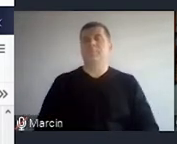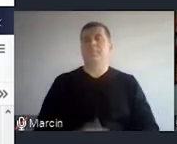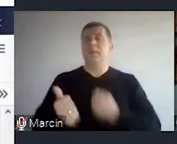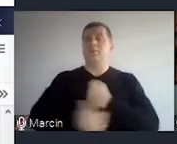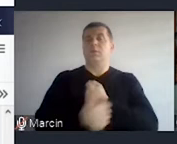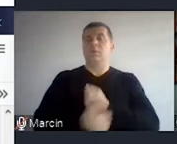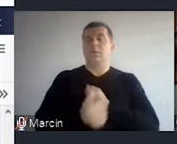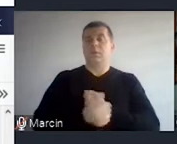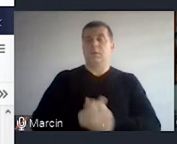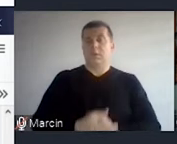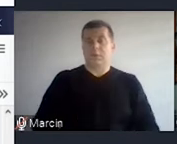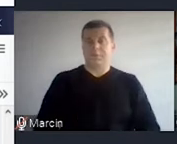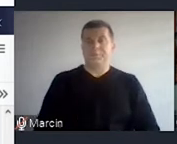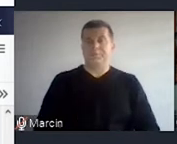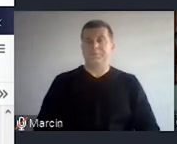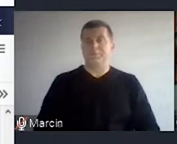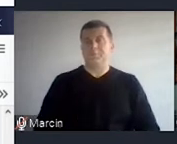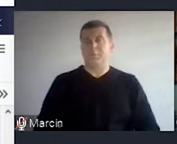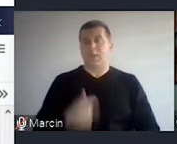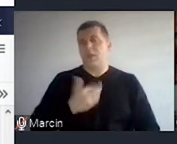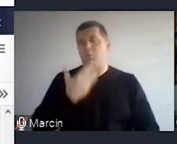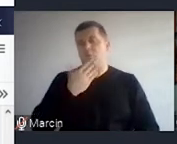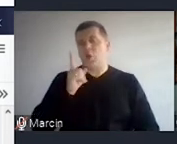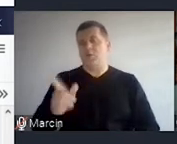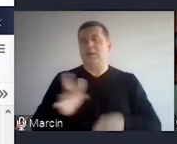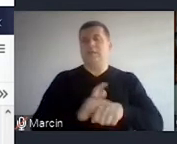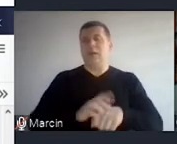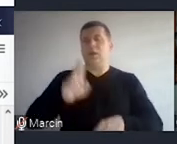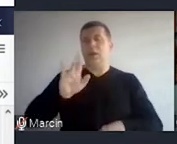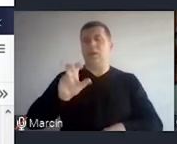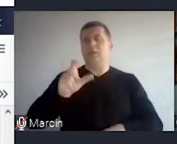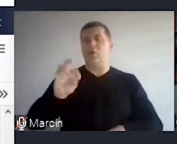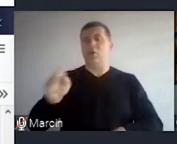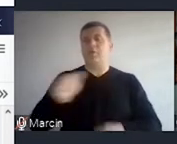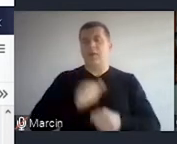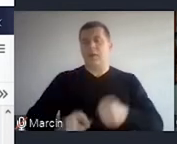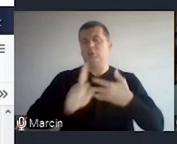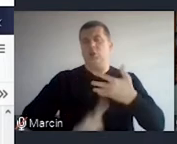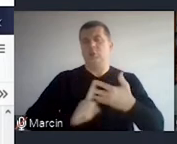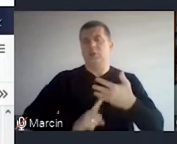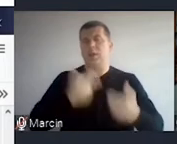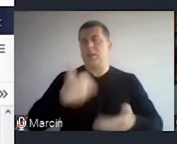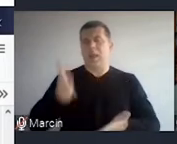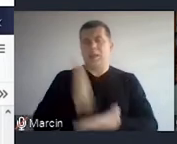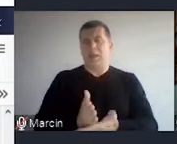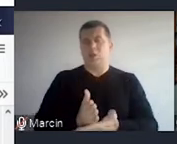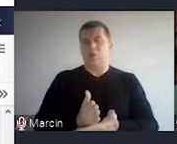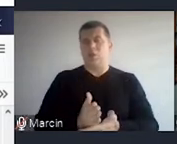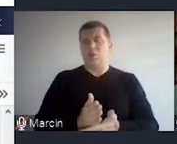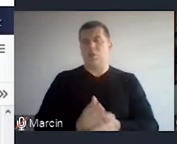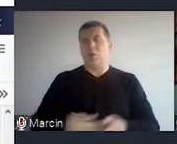ponieważ no ja mówię o tym, że stawka ryczałtowa jest rozliczana nie tylko